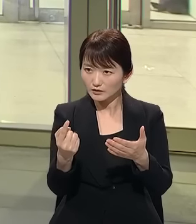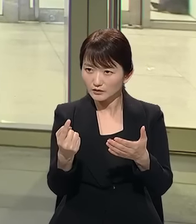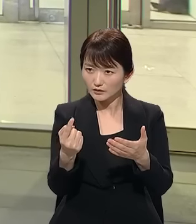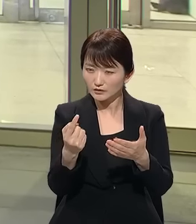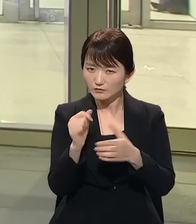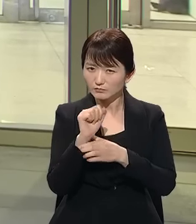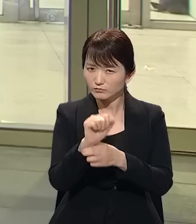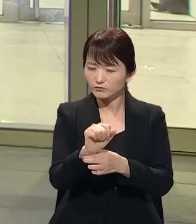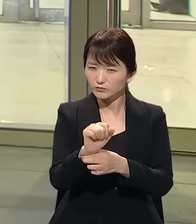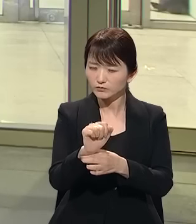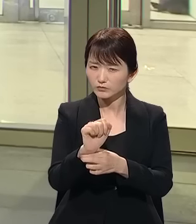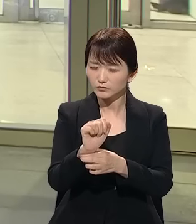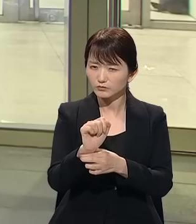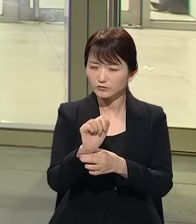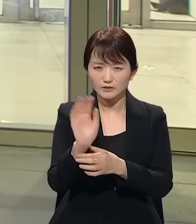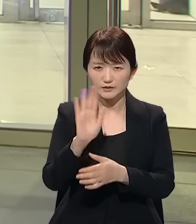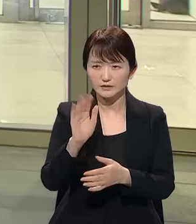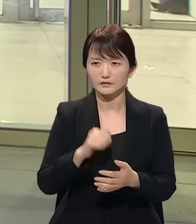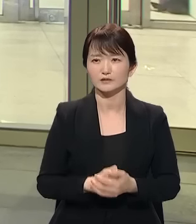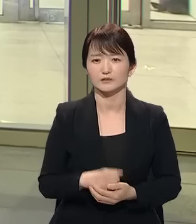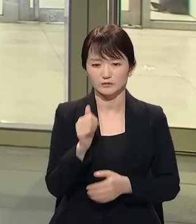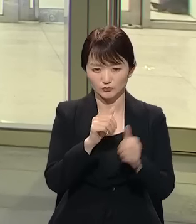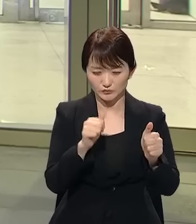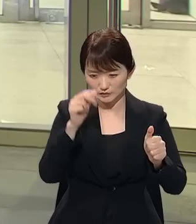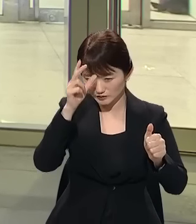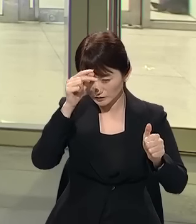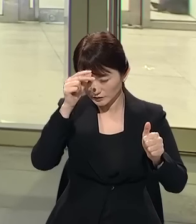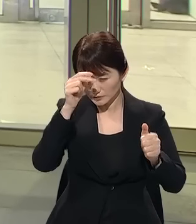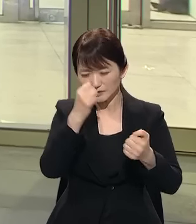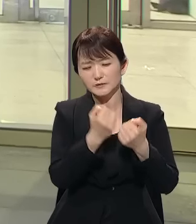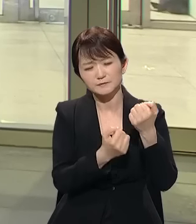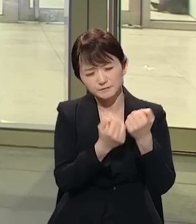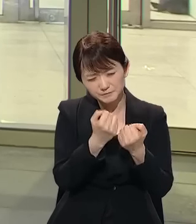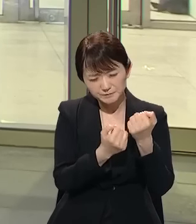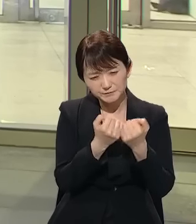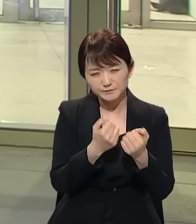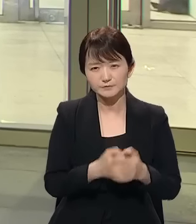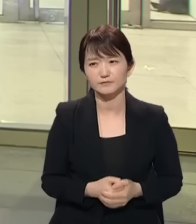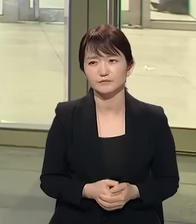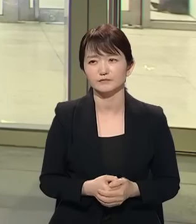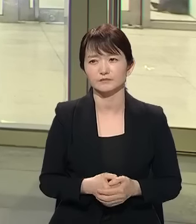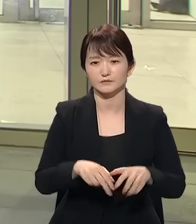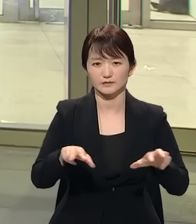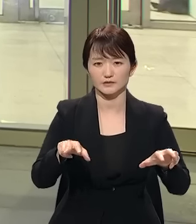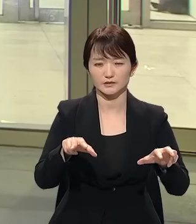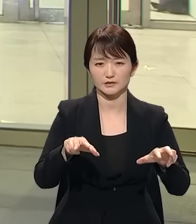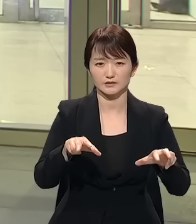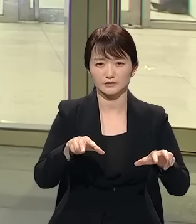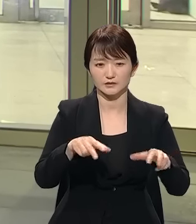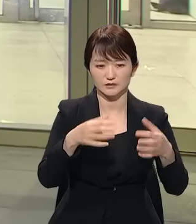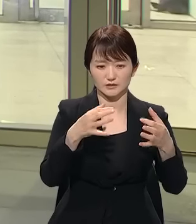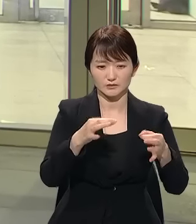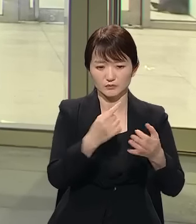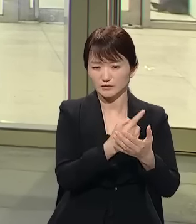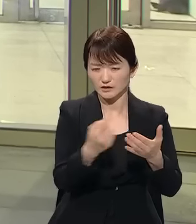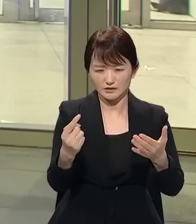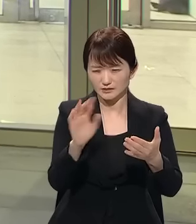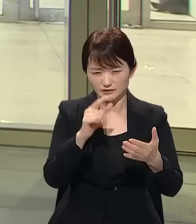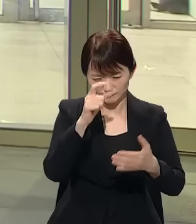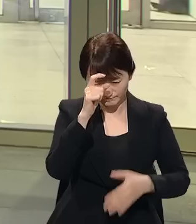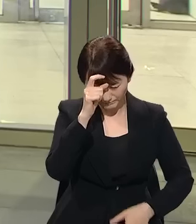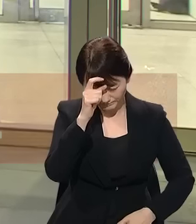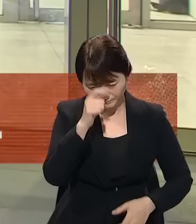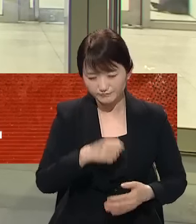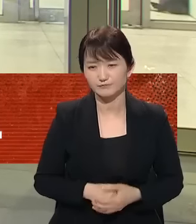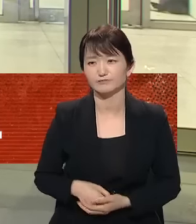모습을 드러내지 않고 있습니다. 이 변호사하고 경찰이 계속 설득 중이지만 지금 나가지 않겠다고 버티고 있는 상황이라고 전해졌고요.